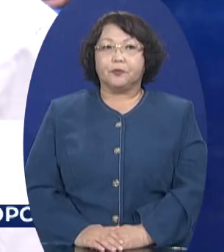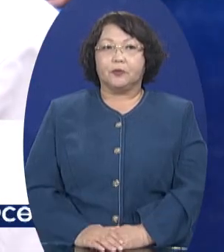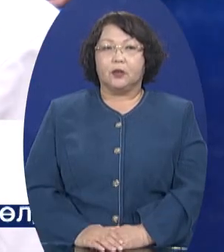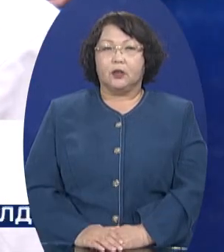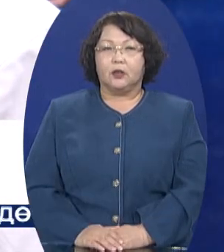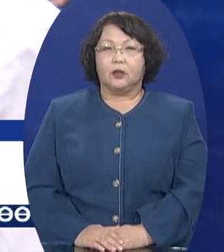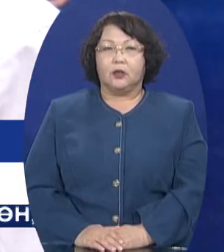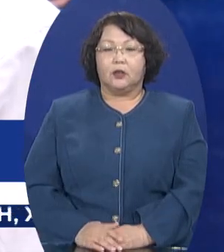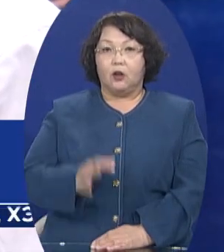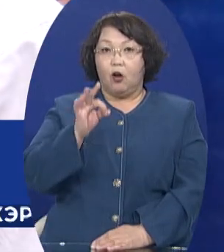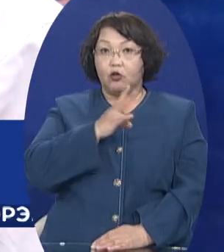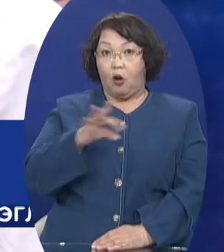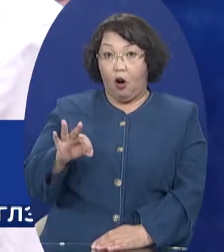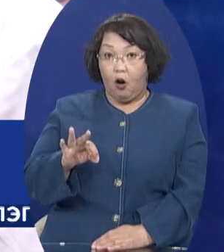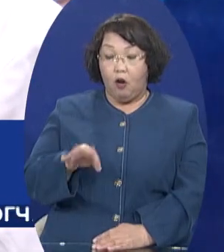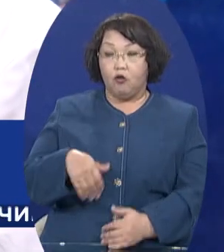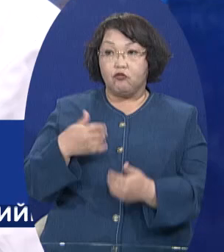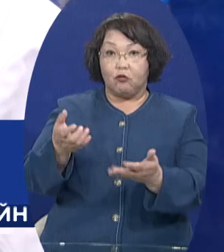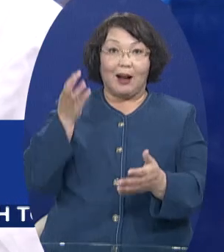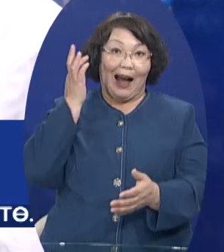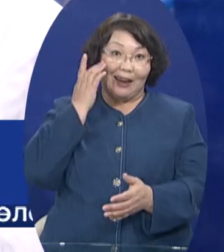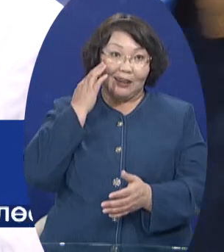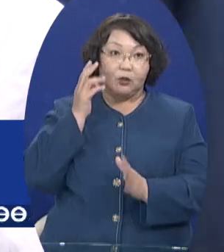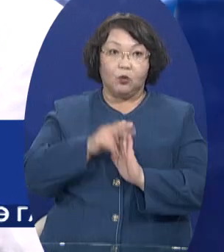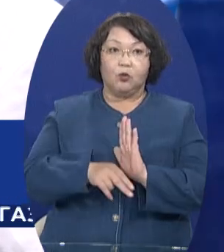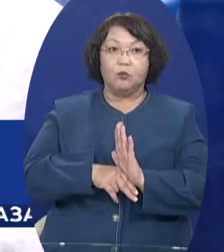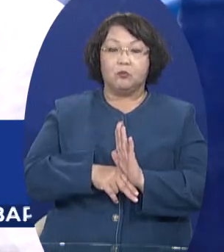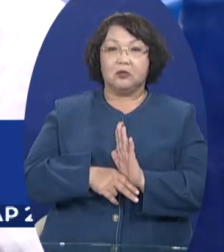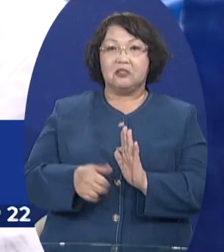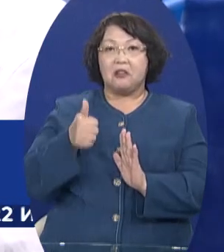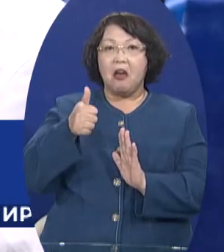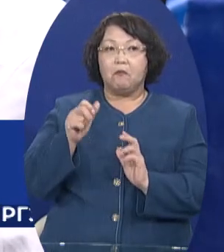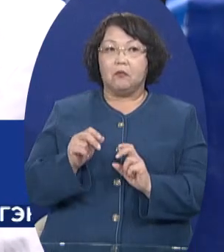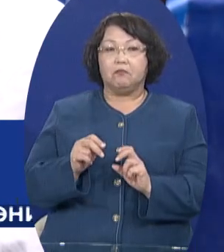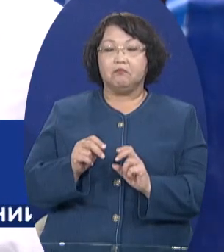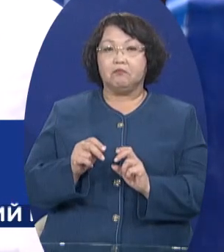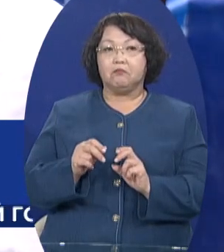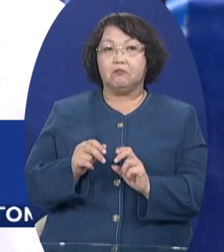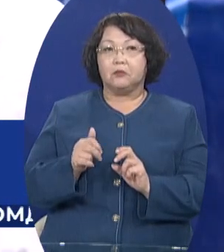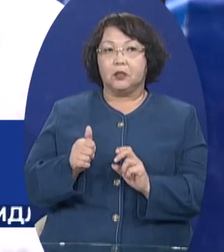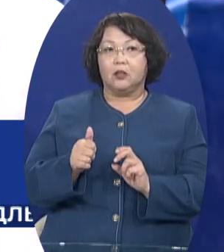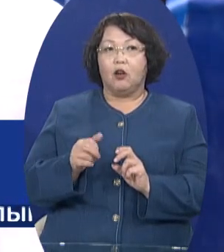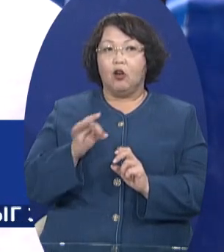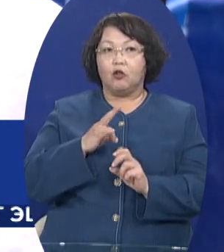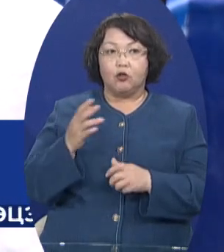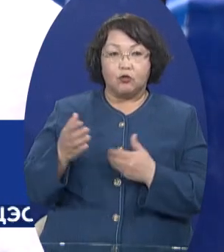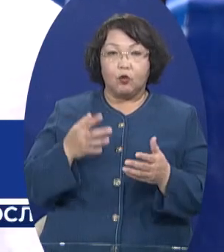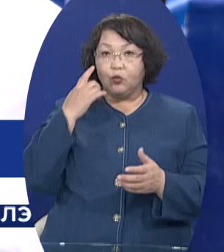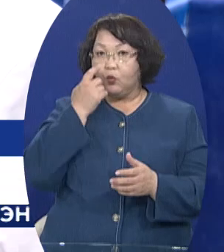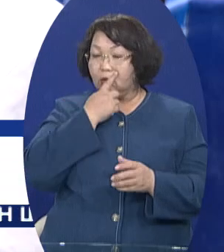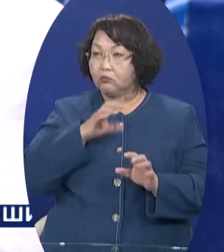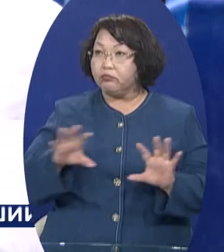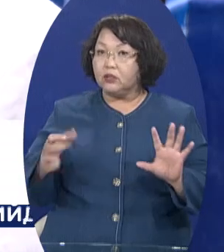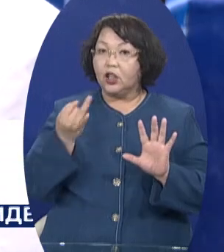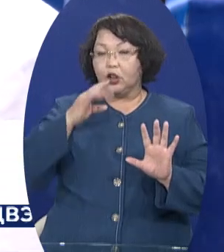Онооны системийн үед маш төгс болсон байна. Тэгж харж байна. Тэгээд тийм учраас шүүгчлэлд бол бас онооны зохицуултаа хөхөд бол бүх хүмүүсийн нүдэн дээр ил